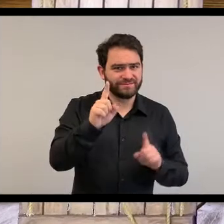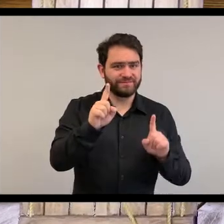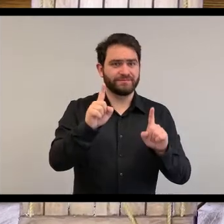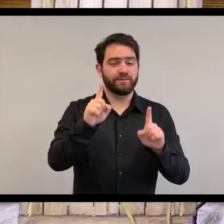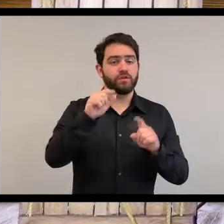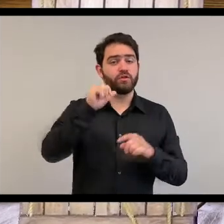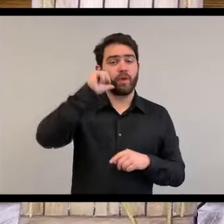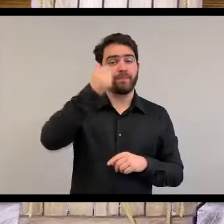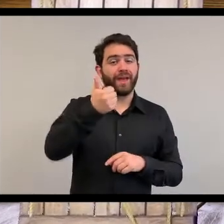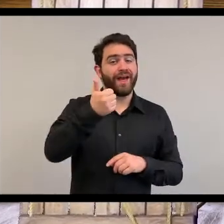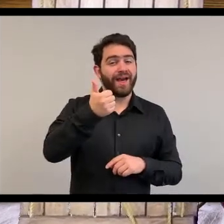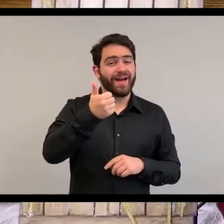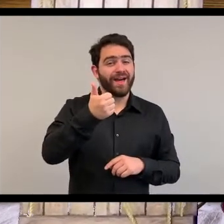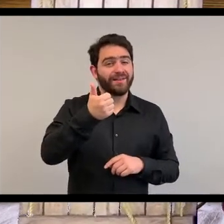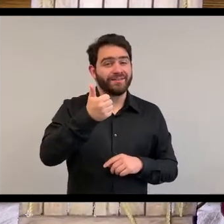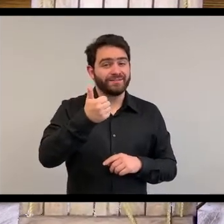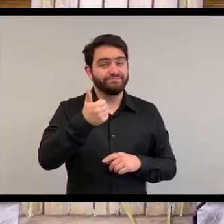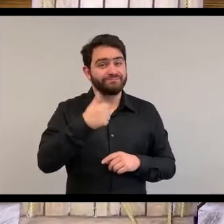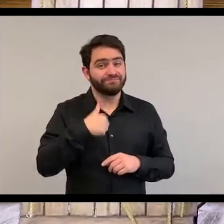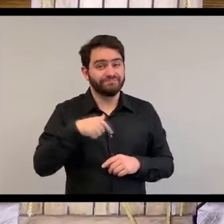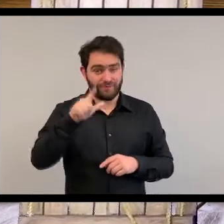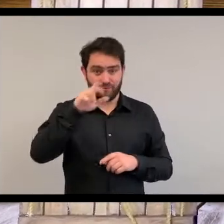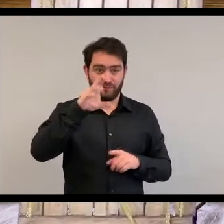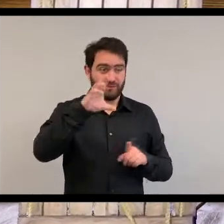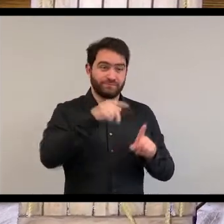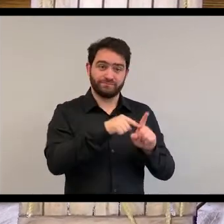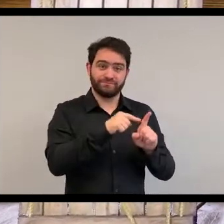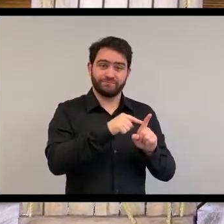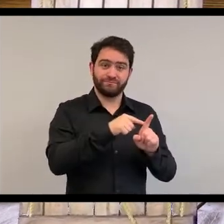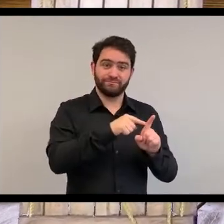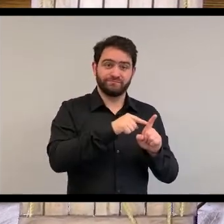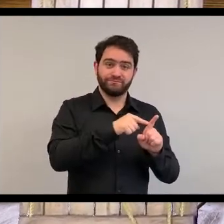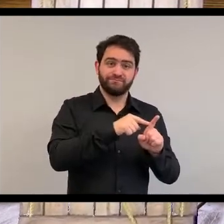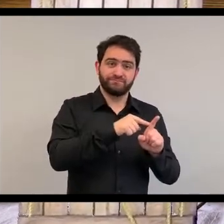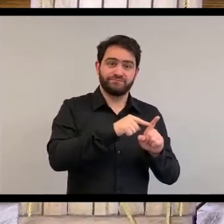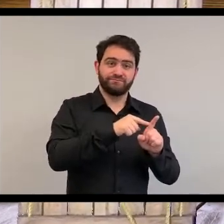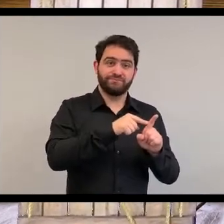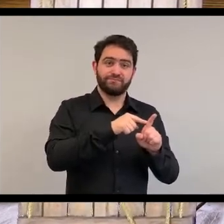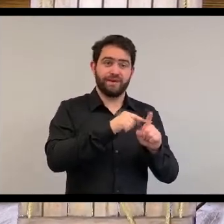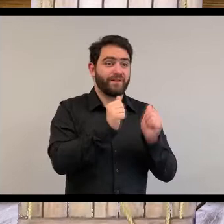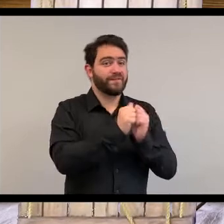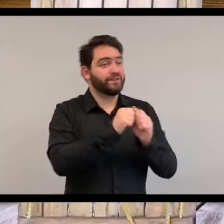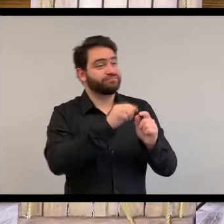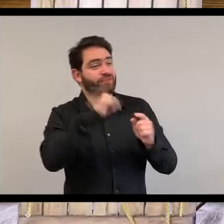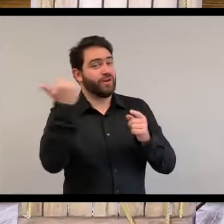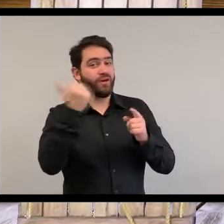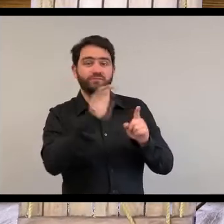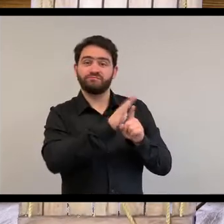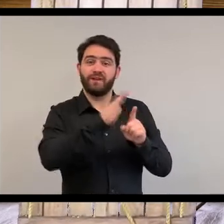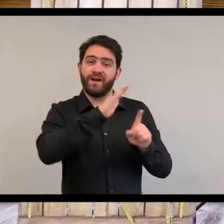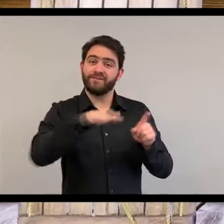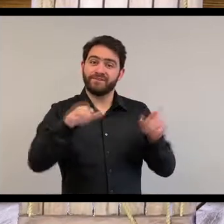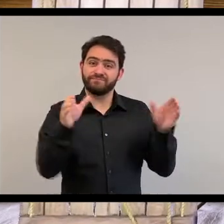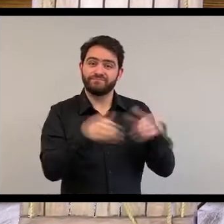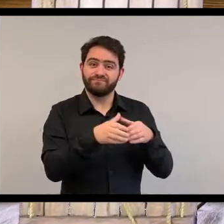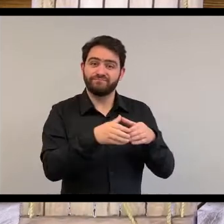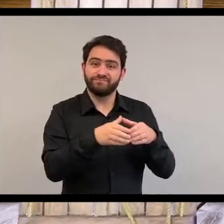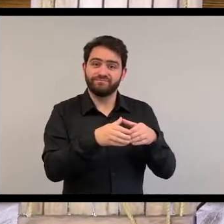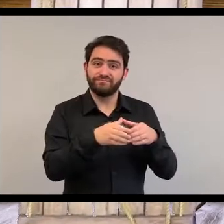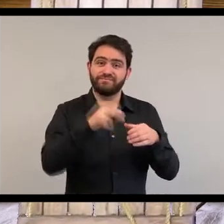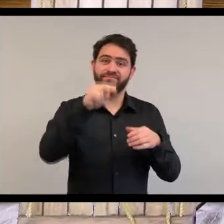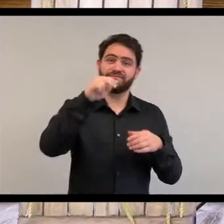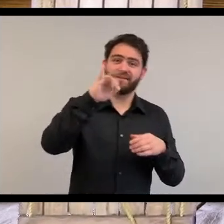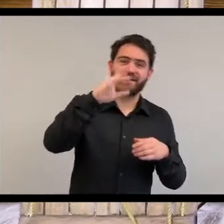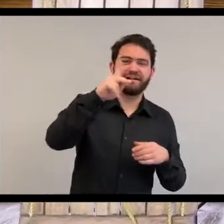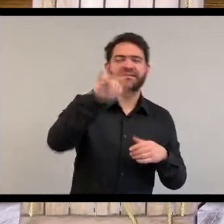tu as raison, Ricky, c'est une belle idée. Et le lendemain, Luc et